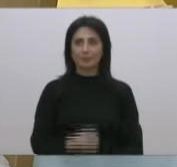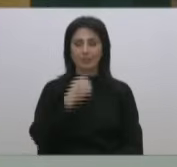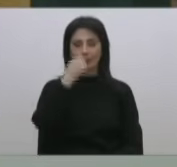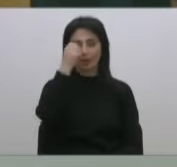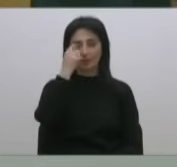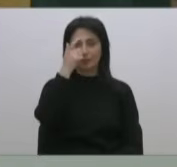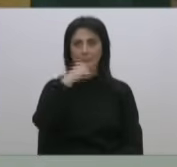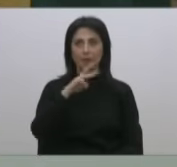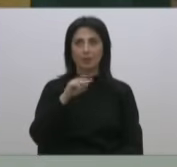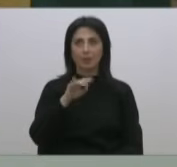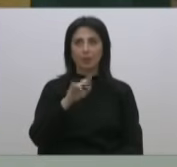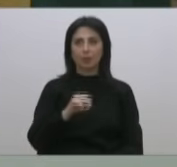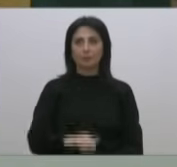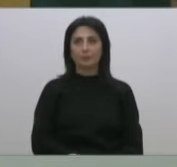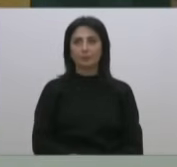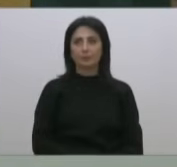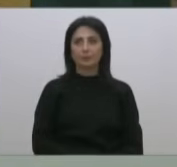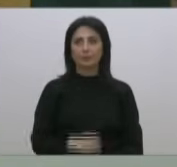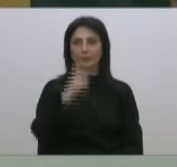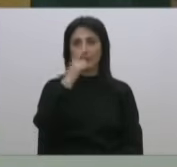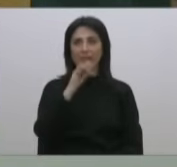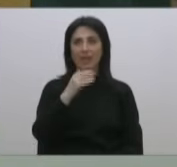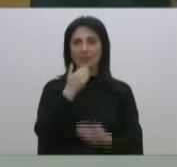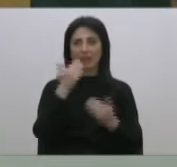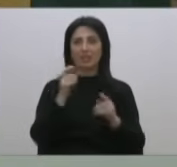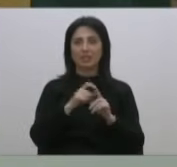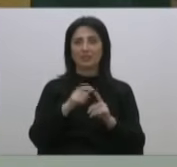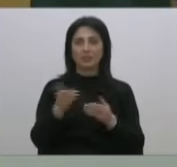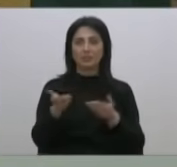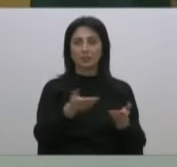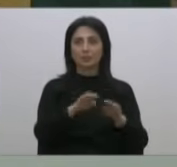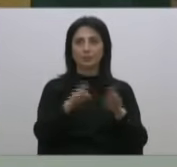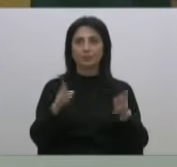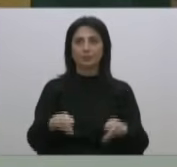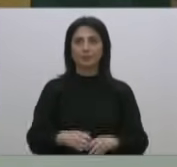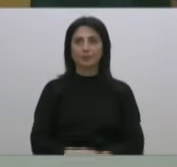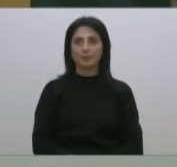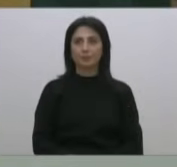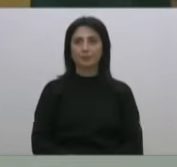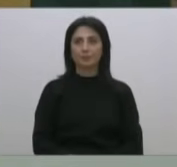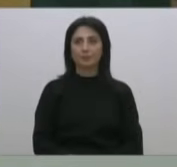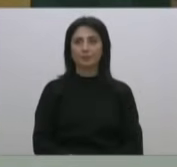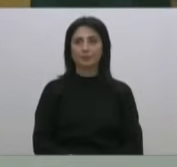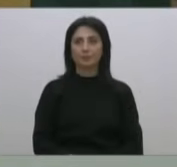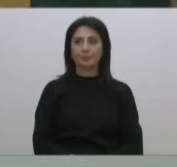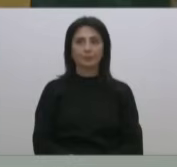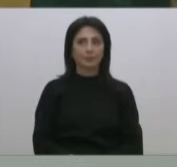მადლობა ბატონო მამუკა. ბატონო ჯაკი დასმოთ სიტყვისთვის ხოთ ტრიბუნასთან.